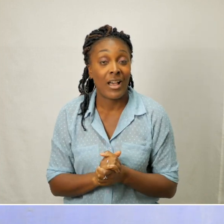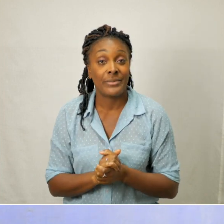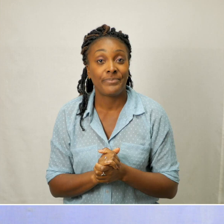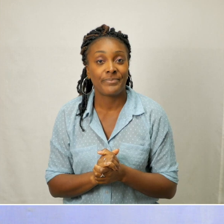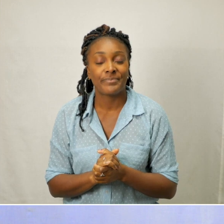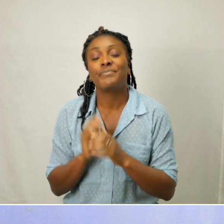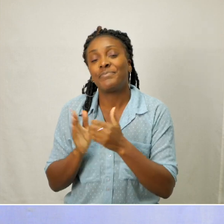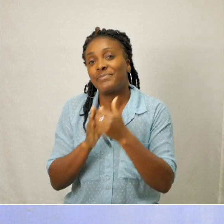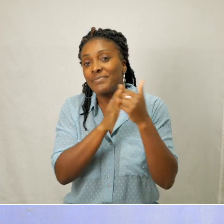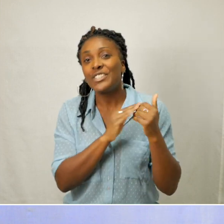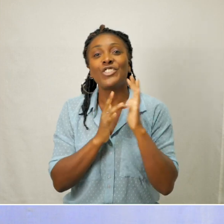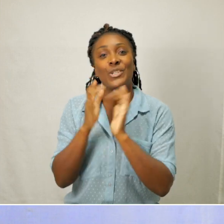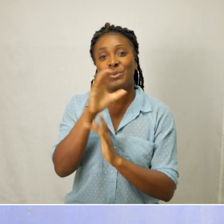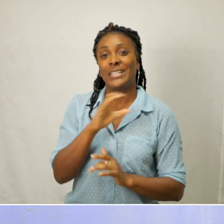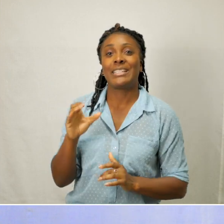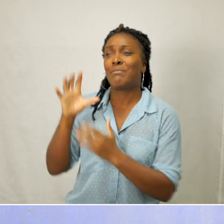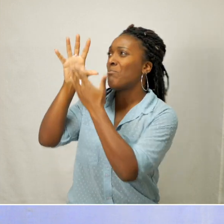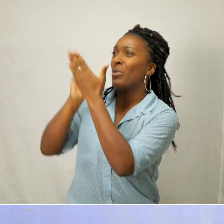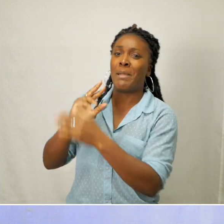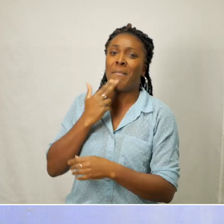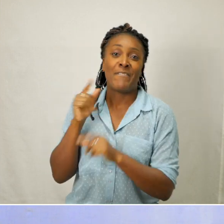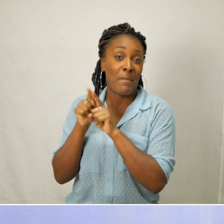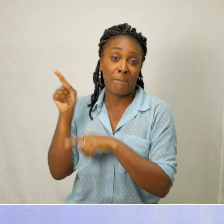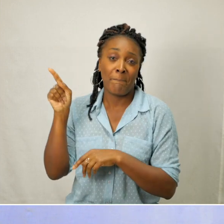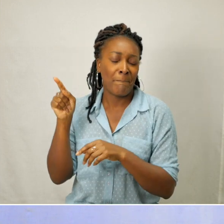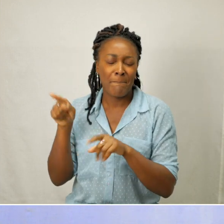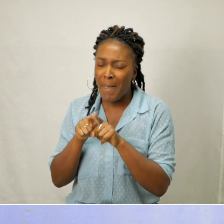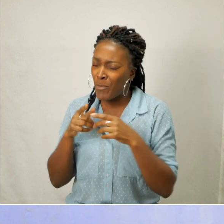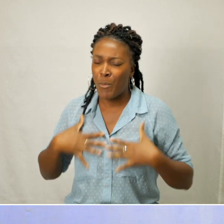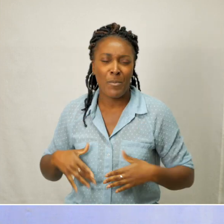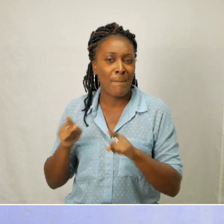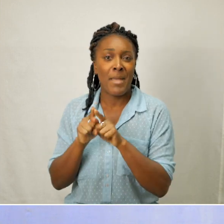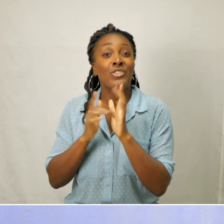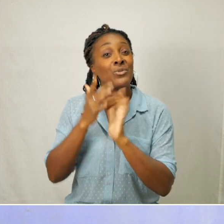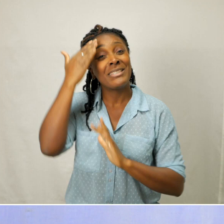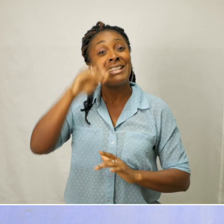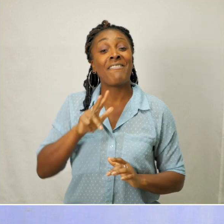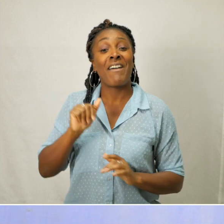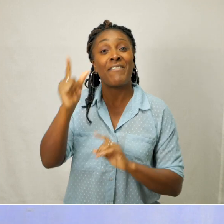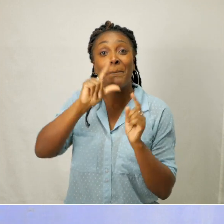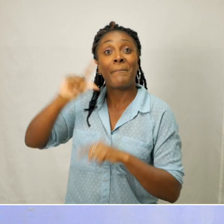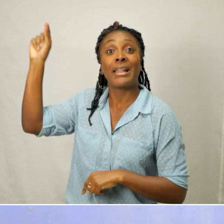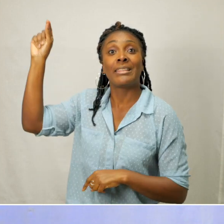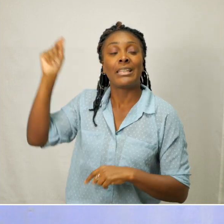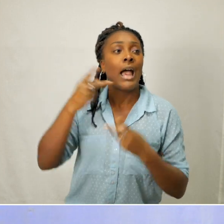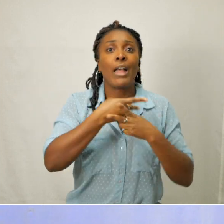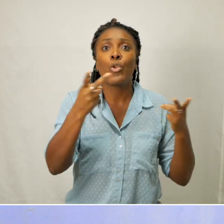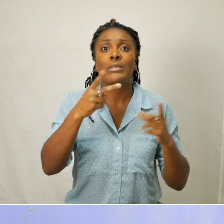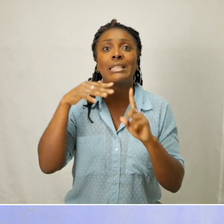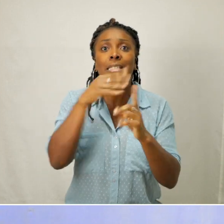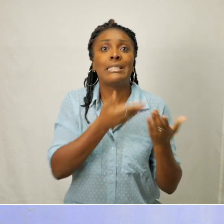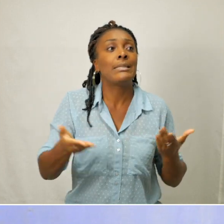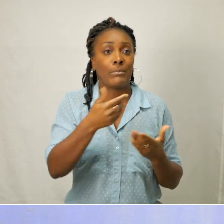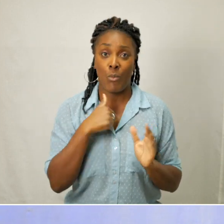On voit que Jésus-Christ, qui est notre exemple, a fait exactement la même chose. Jésus, sachant qu'il allait partir, va premièrement annoncer à ses disciples